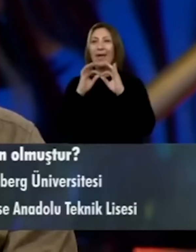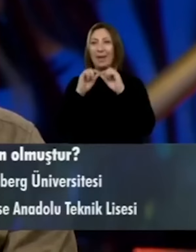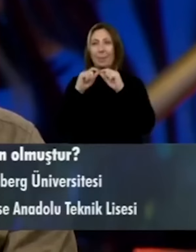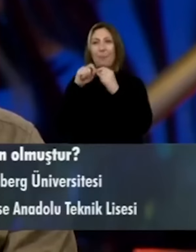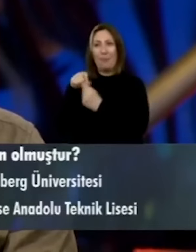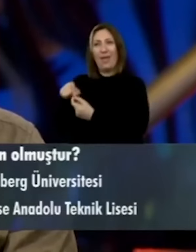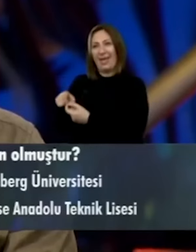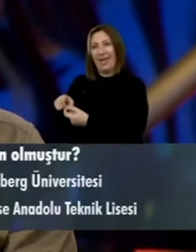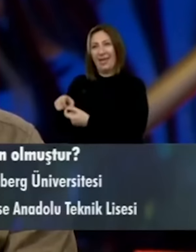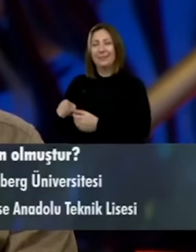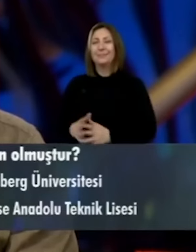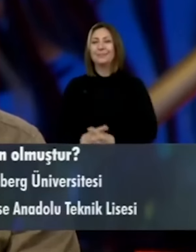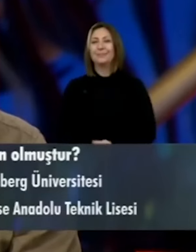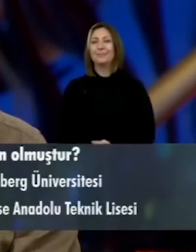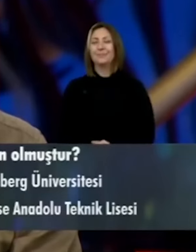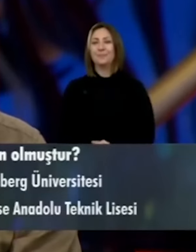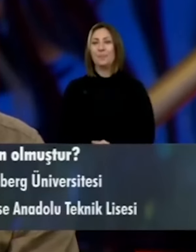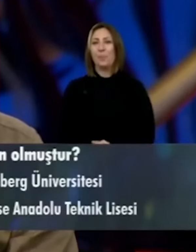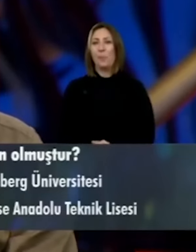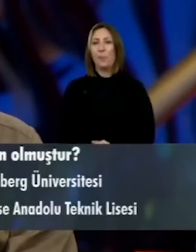B şıkkı. Bravo.